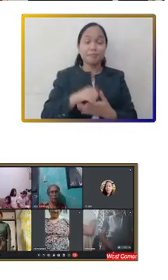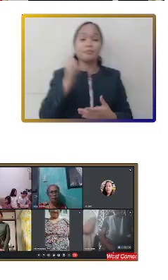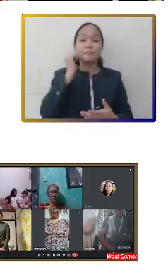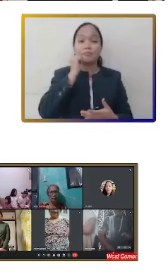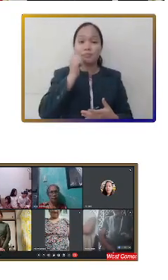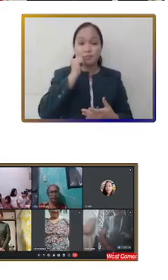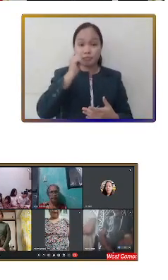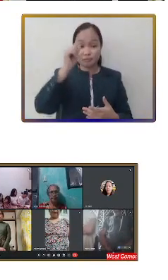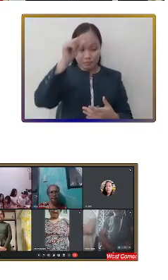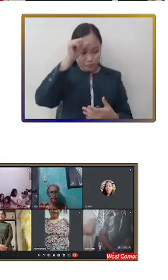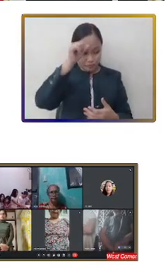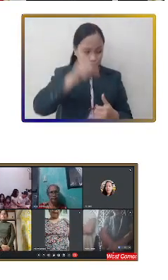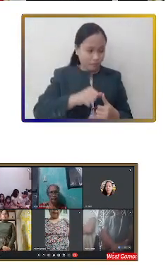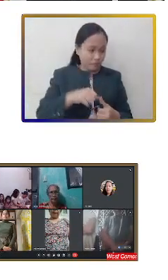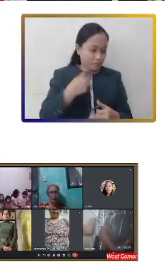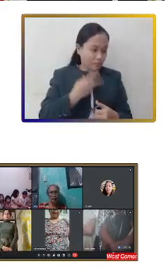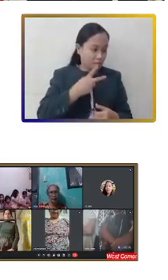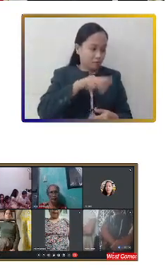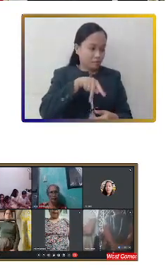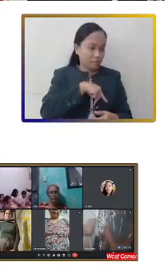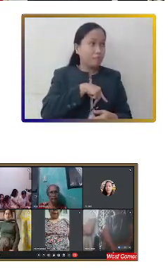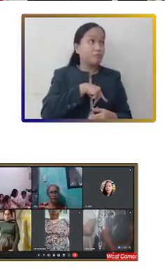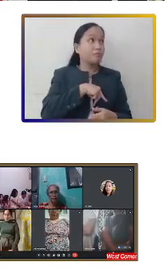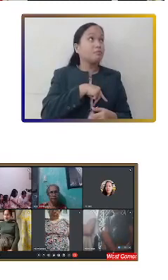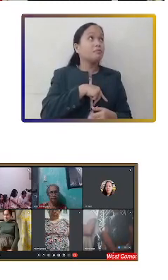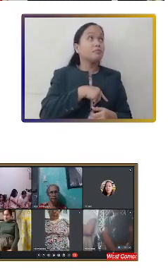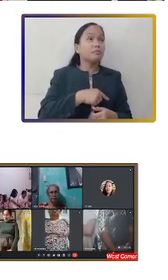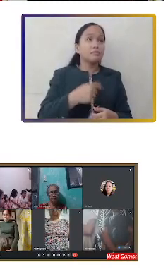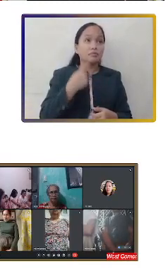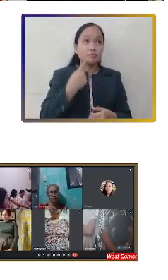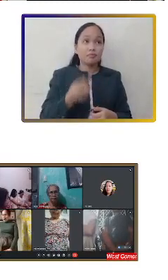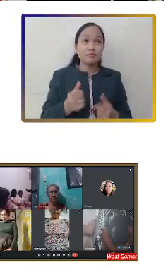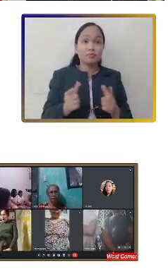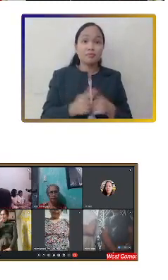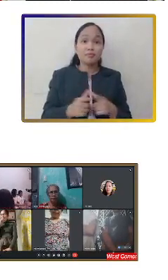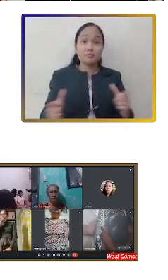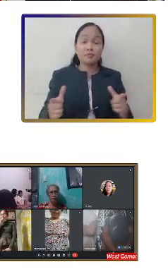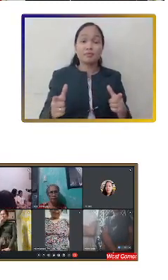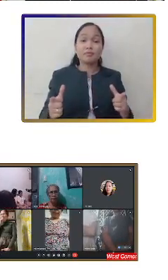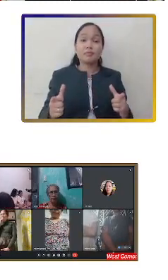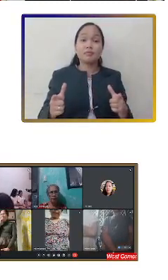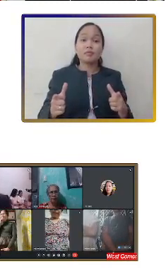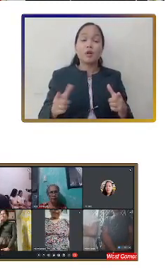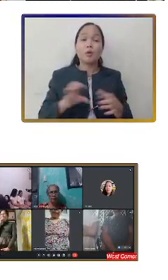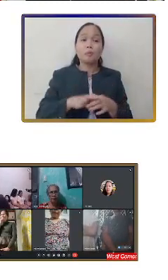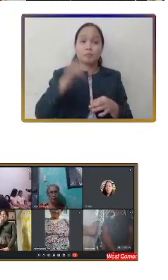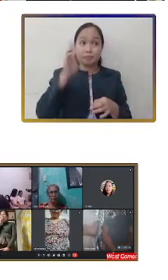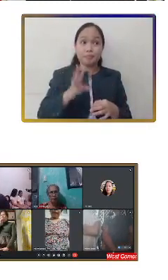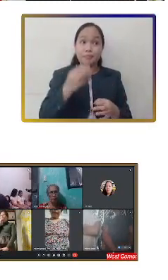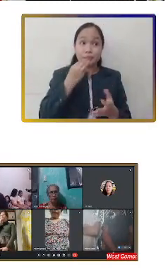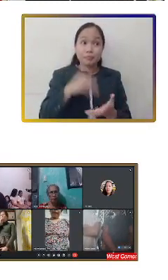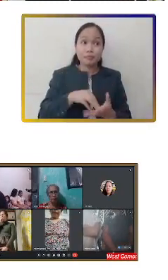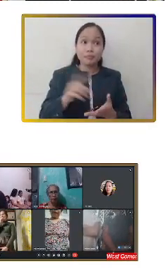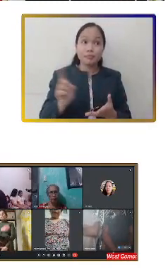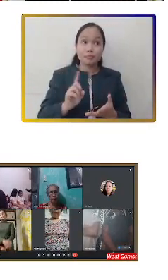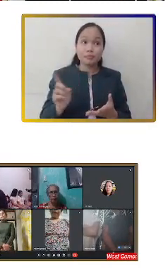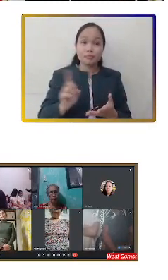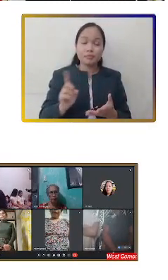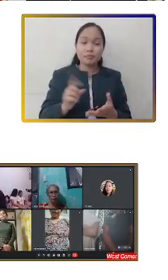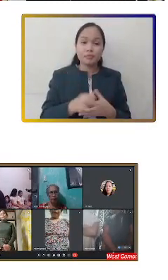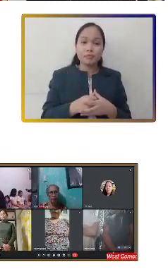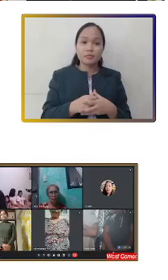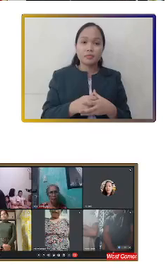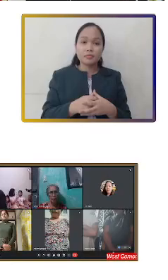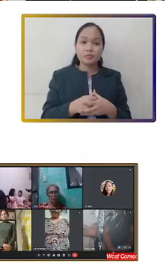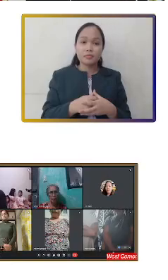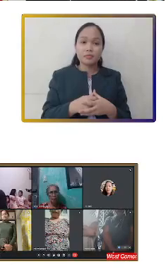Diyos na tatanggapin ko ngayon personal. Kasi ganito po yan mga kapatid, the greatness of God's message is this. Marami po tayo lahat dito.